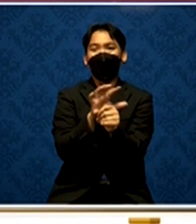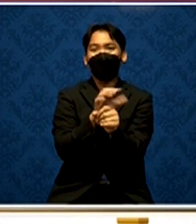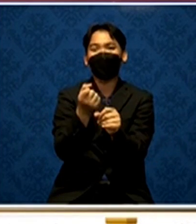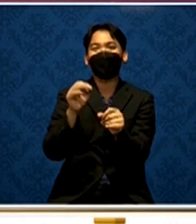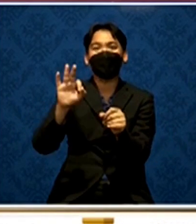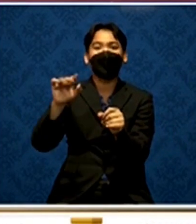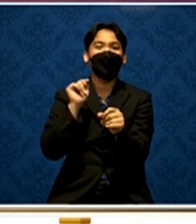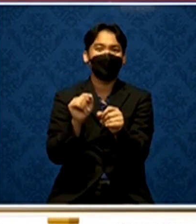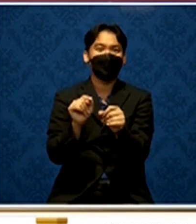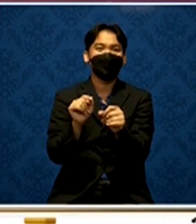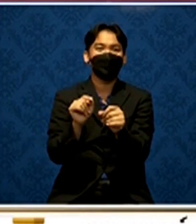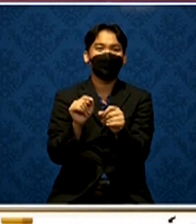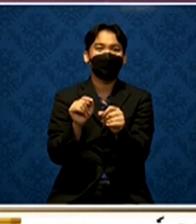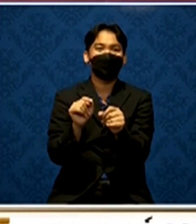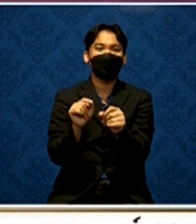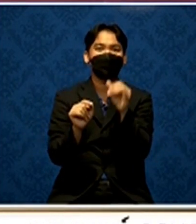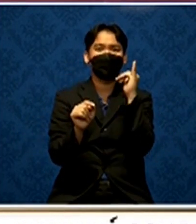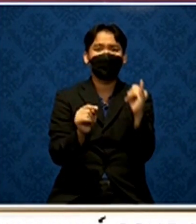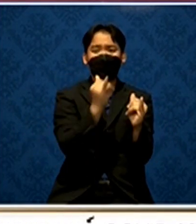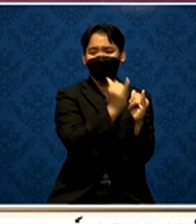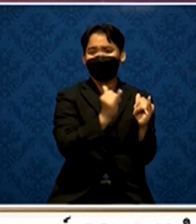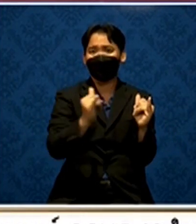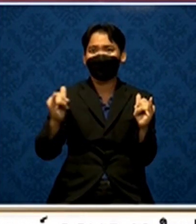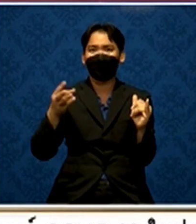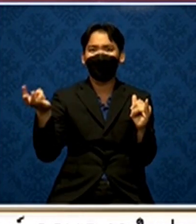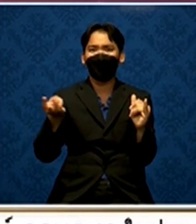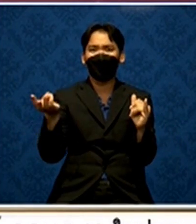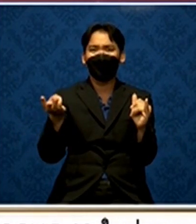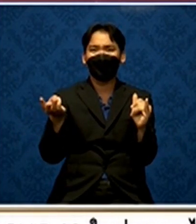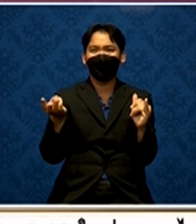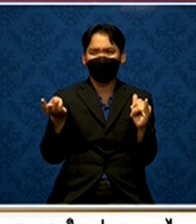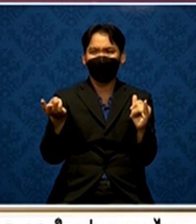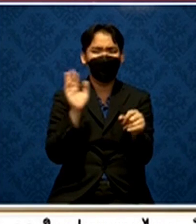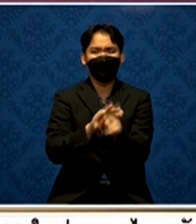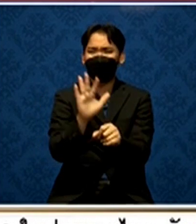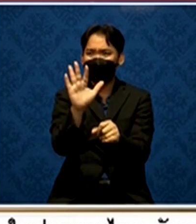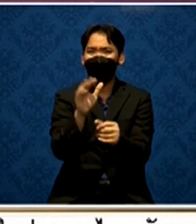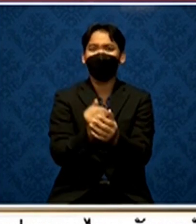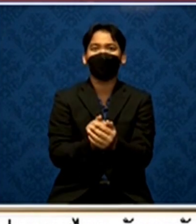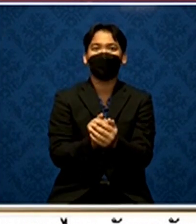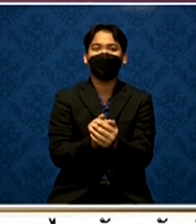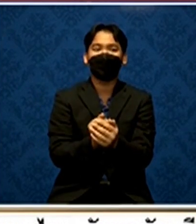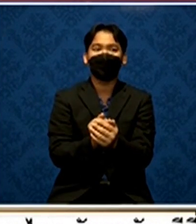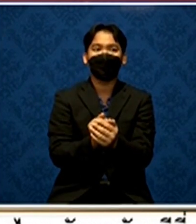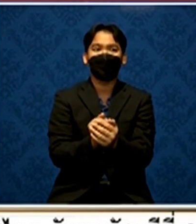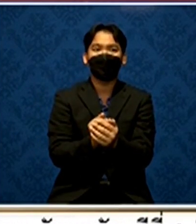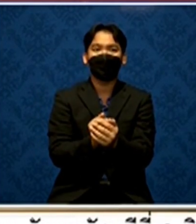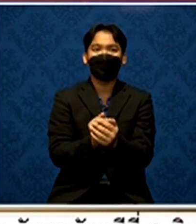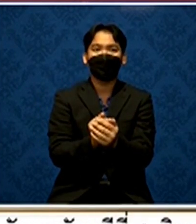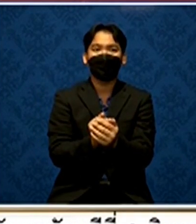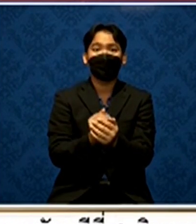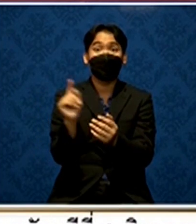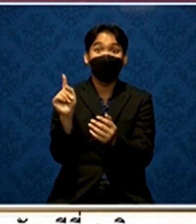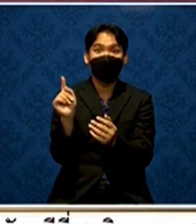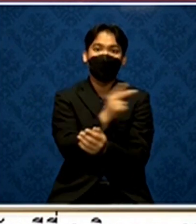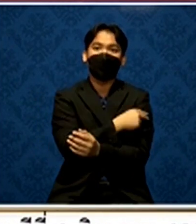มากับปัญหาการขาดแคลนเตียงผู้ป่วยตัวช่วยสำคัญที่ทำให้ประเทศไทยผ่านวิกฤตนี้ไปได้ครับก็คือการมีระบ